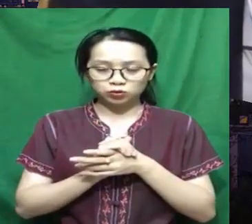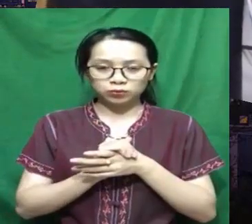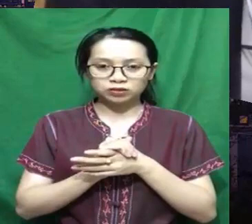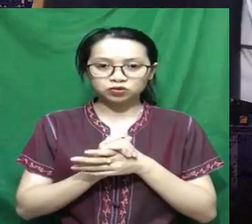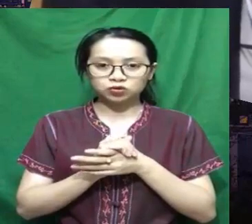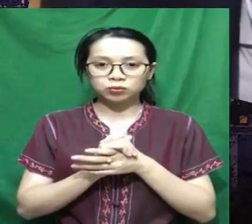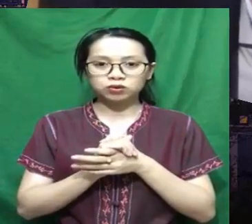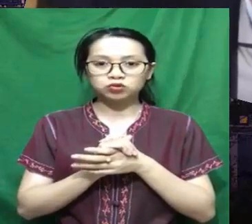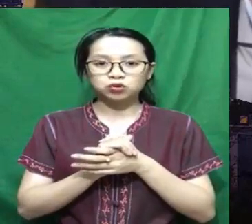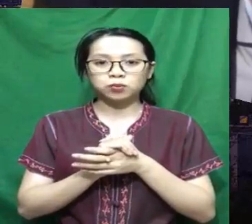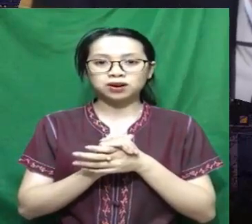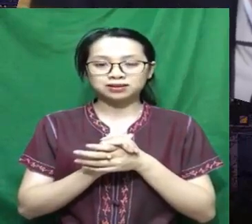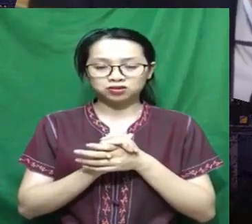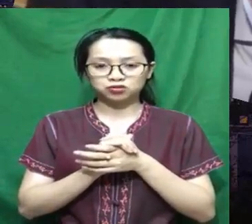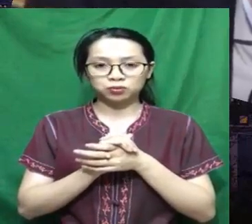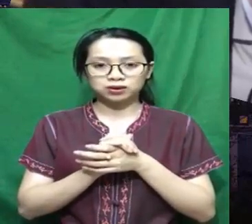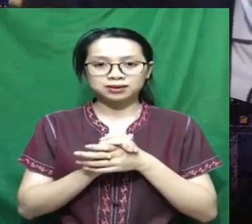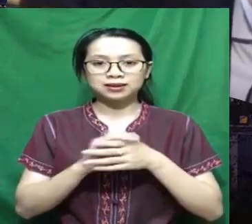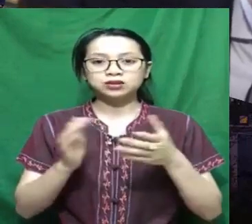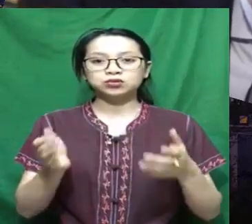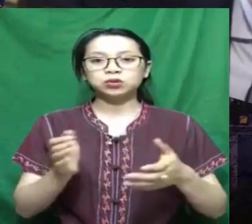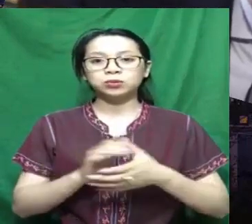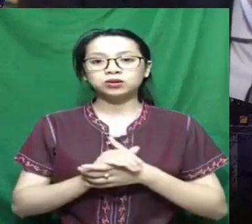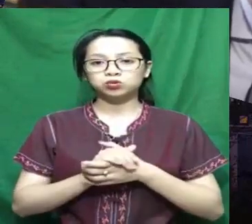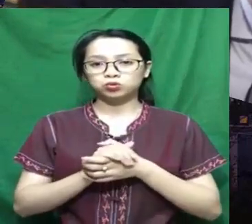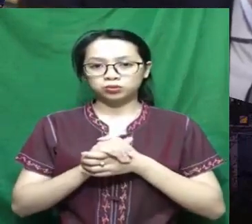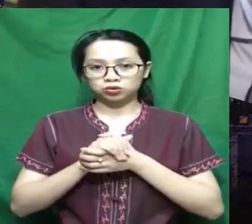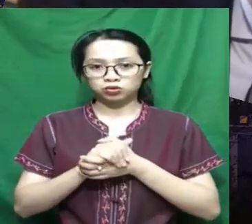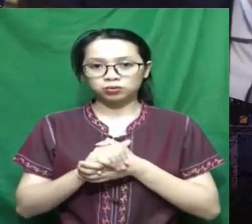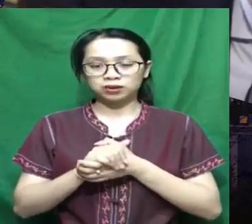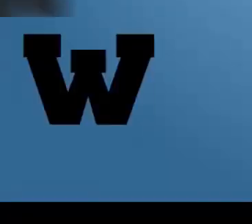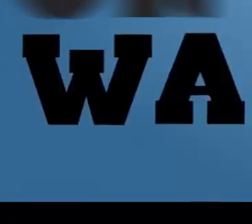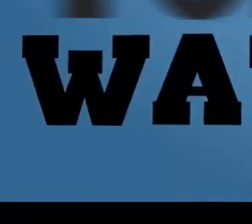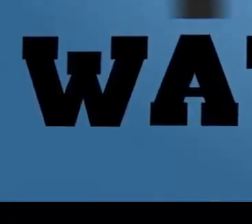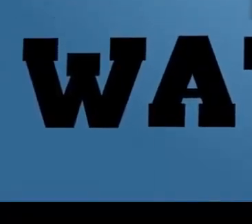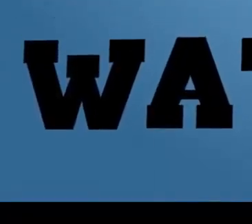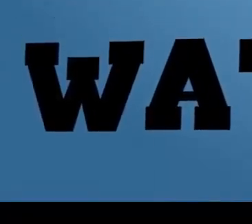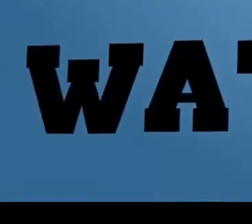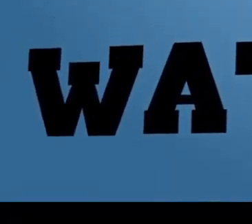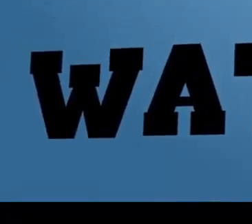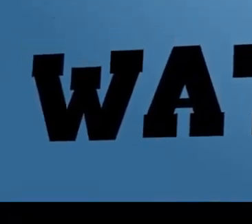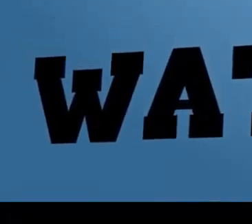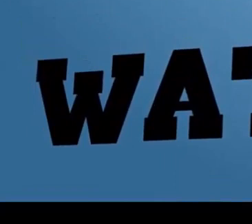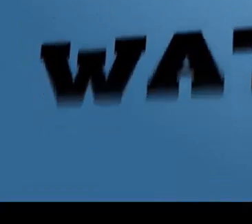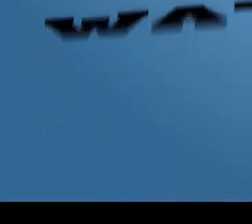pourrait facilement jouer un rôle dans son comportement inhabituel et ses lacunes de mémoire.